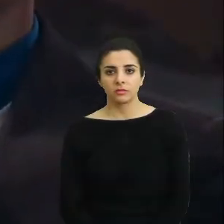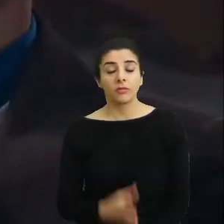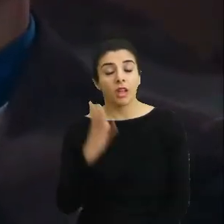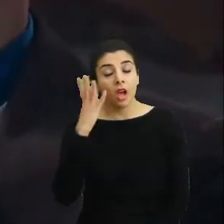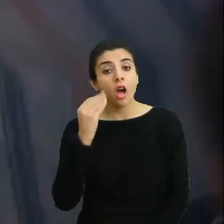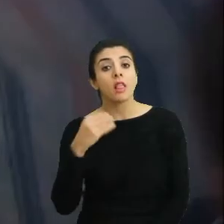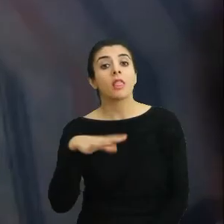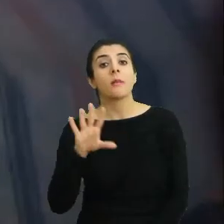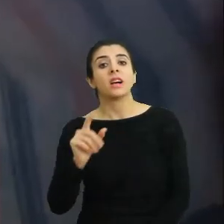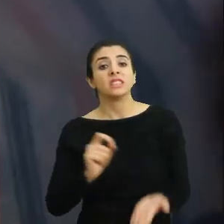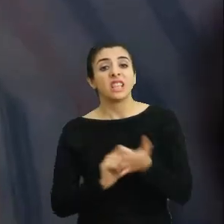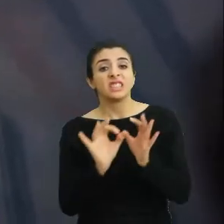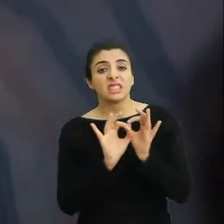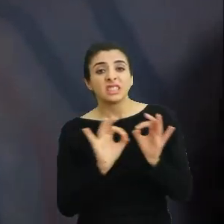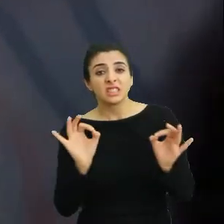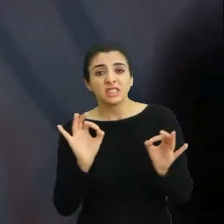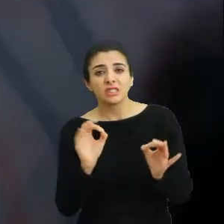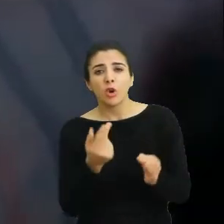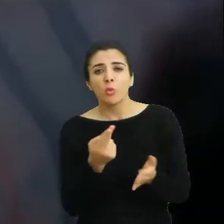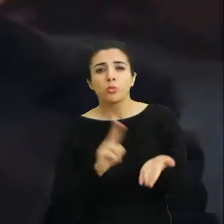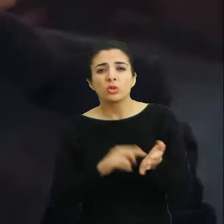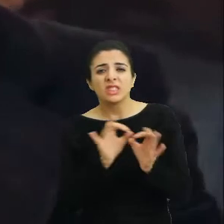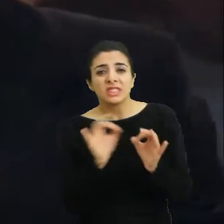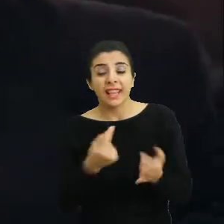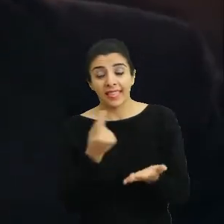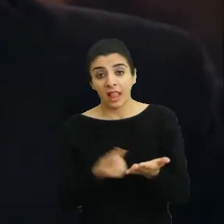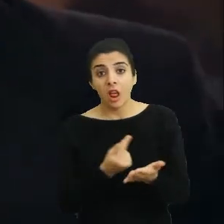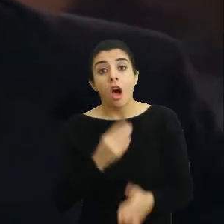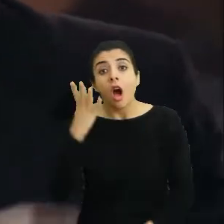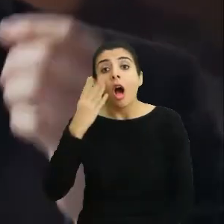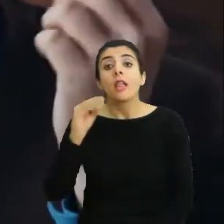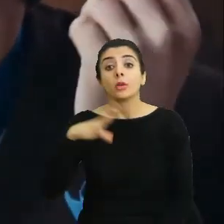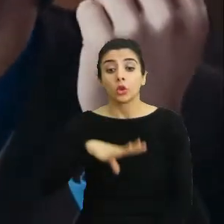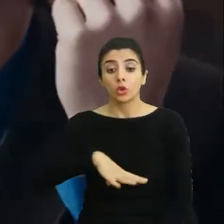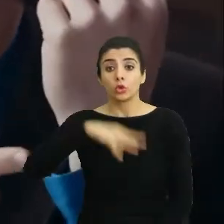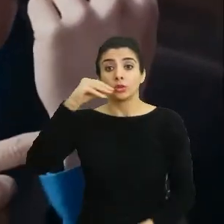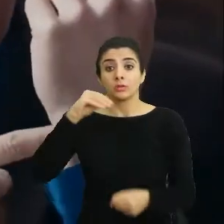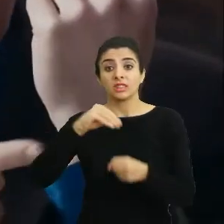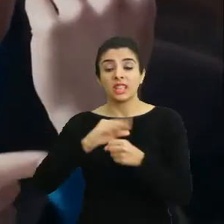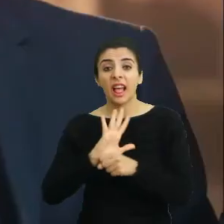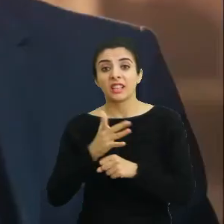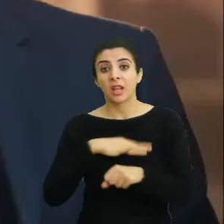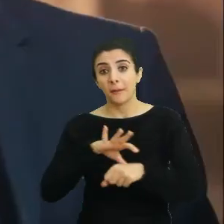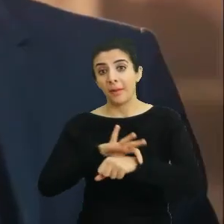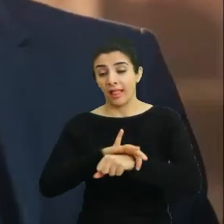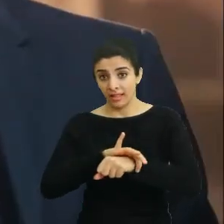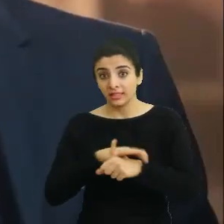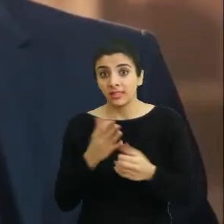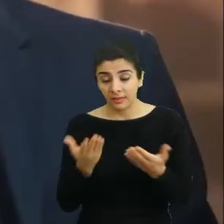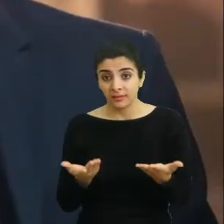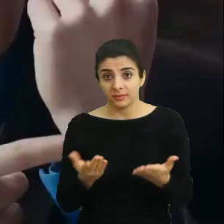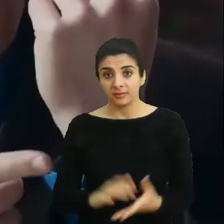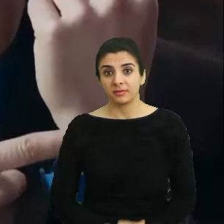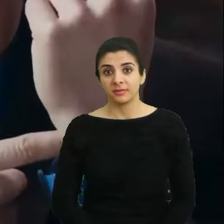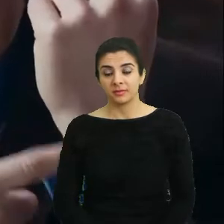Anlamaz. Yazısız pulsuz dilekçem. Anlamaz. Ruhuma geçti. Bilekcan. Sait şimdi anladım